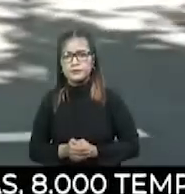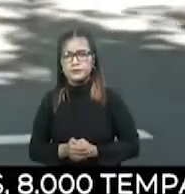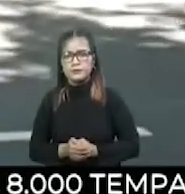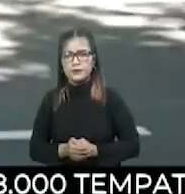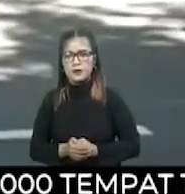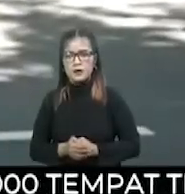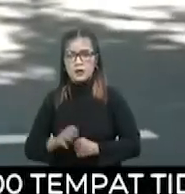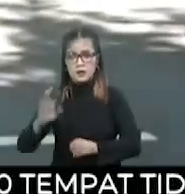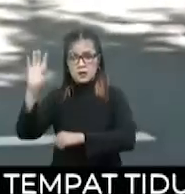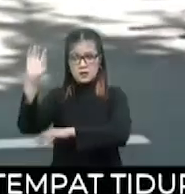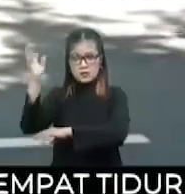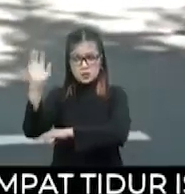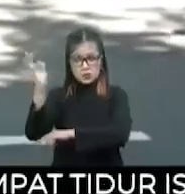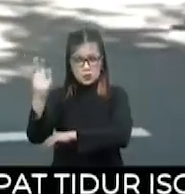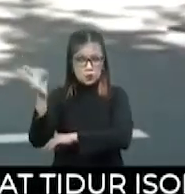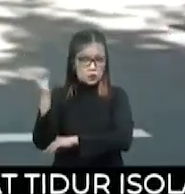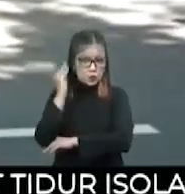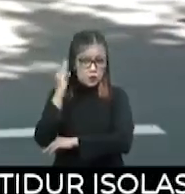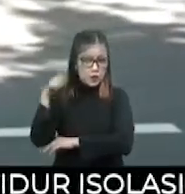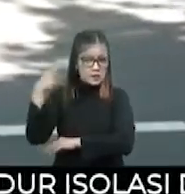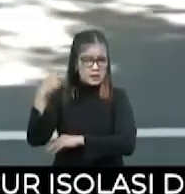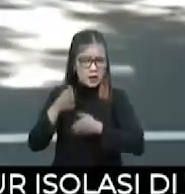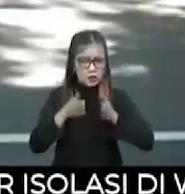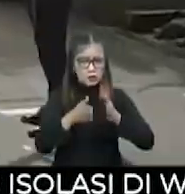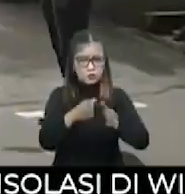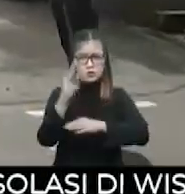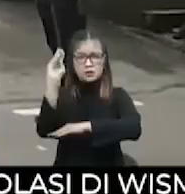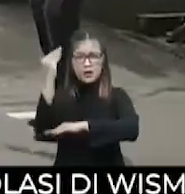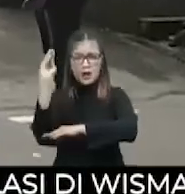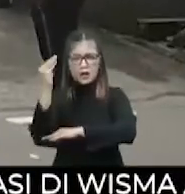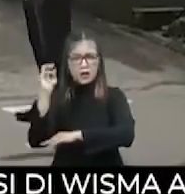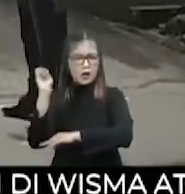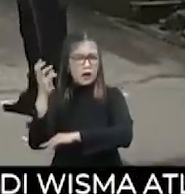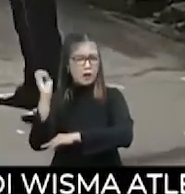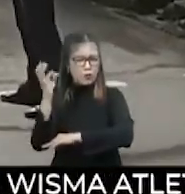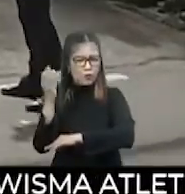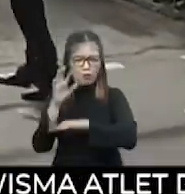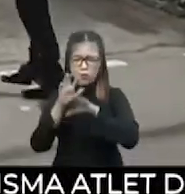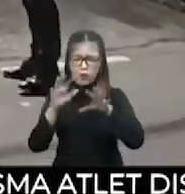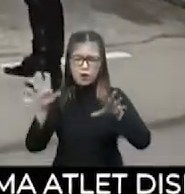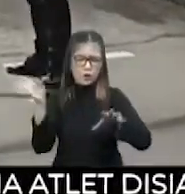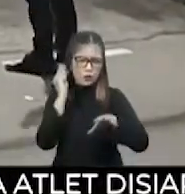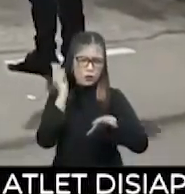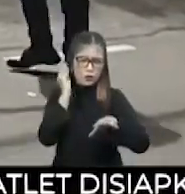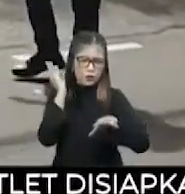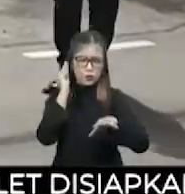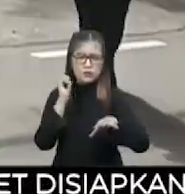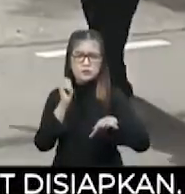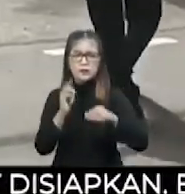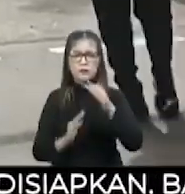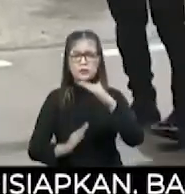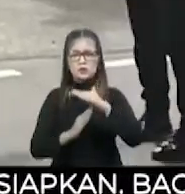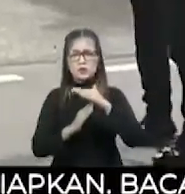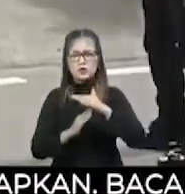Suara sirene ambulans semakin sering terdengar di ruas jalan ibu kota Jakarta. Ini mengingatkan kita pada puncak gelombang kedua COVID-19